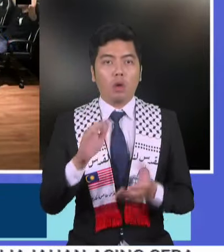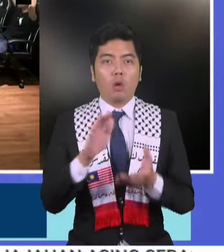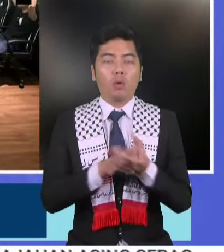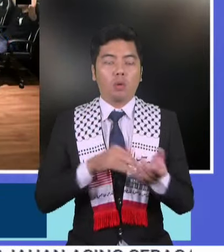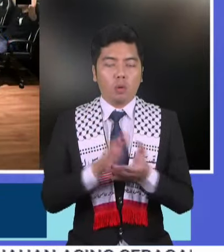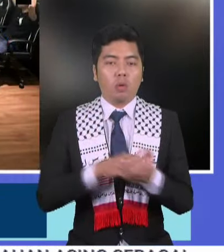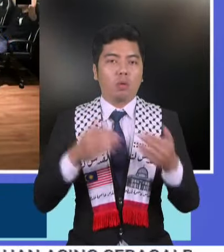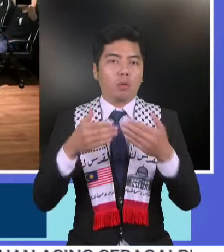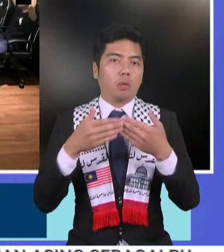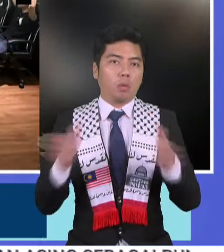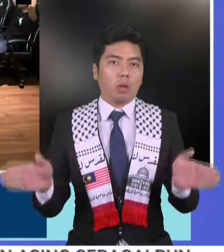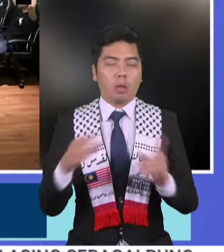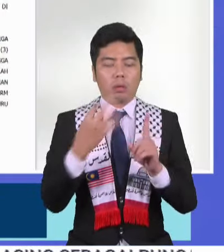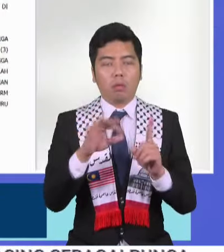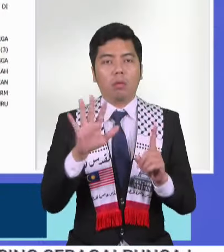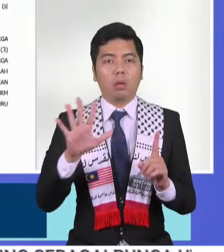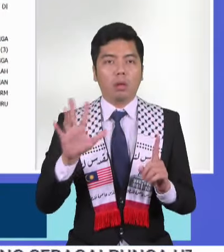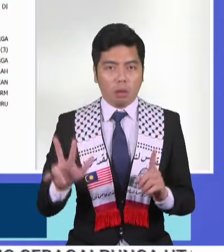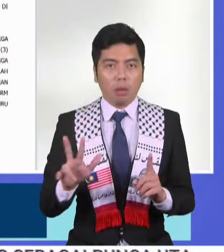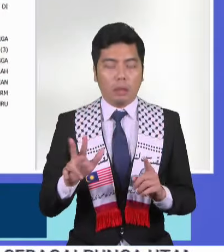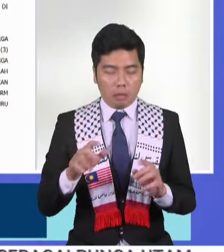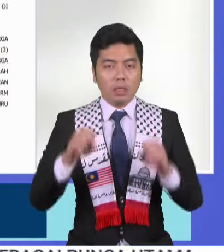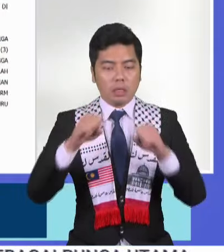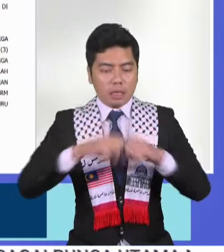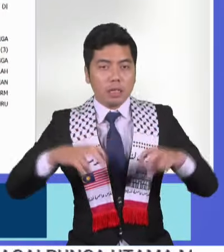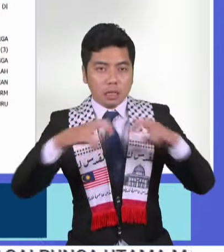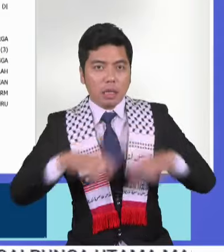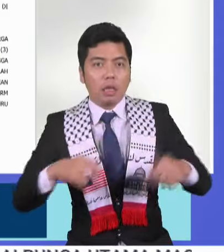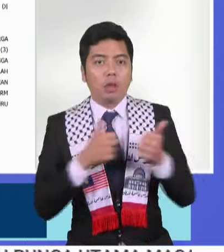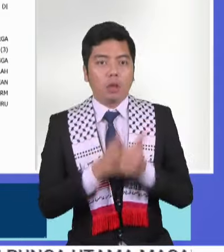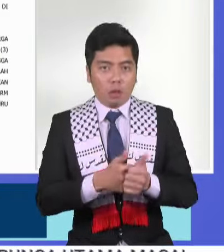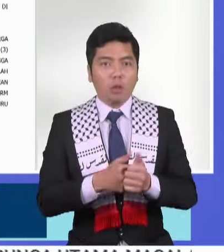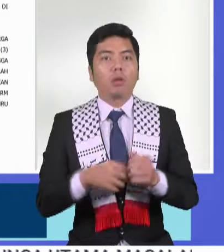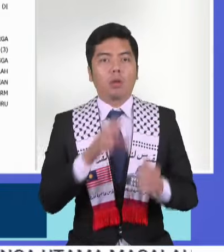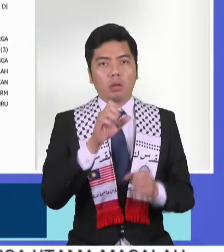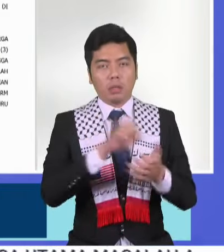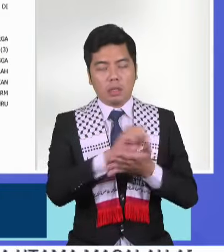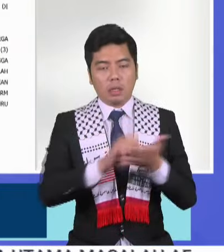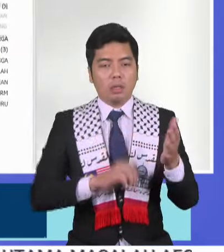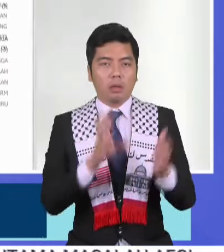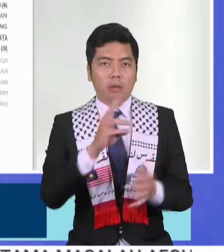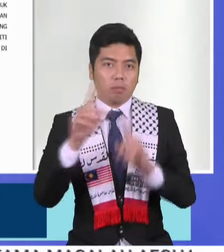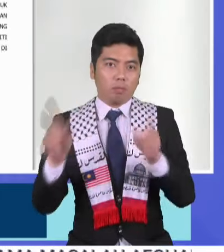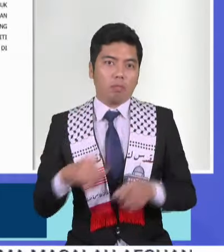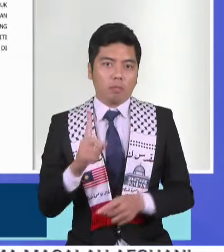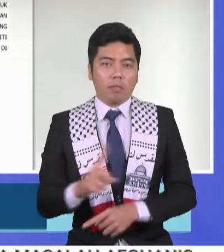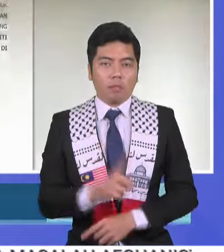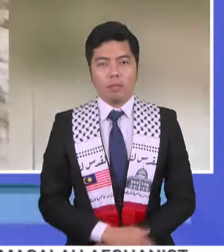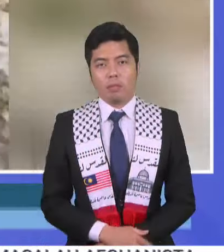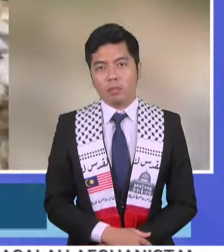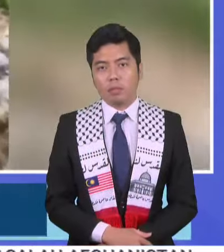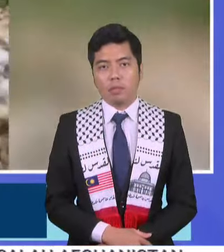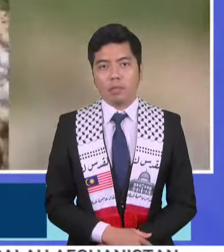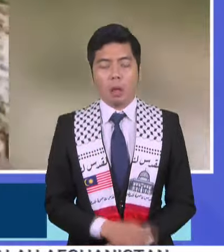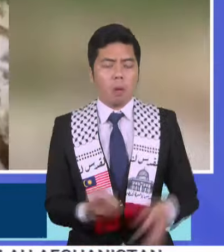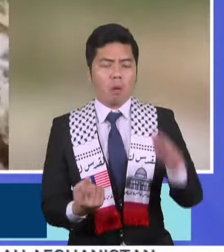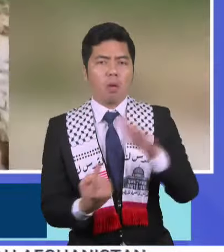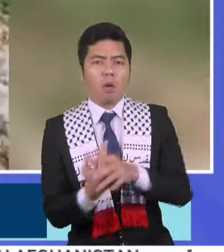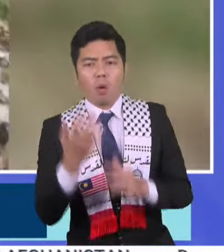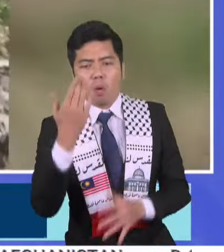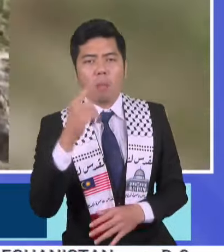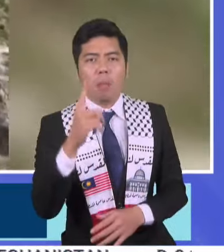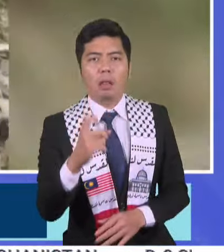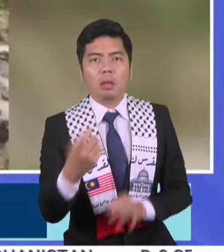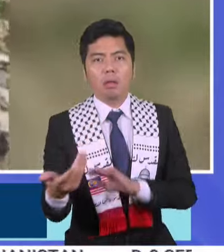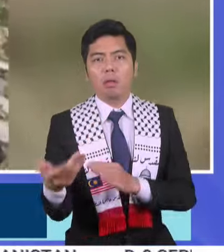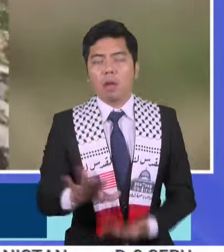Terbuka 1953. Kes disiasat mengikut Seksyen 6-1 Akta Sama. Punca kematian 4